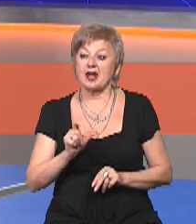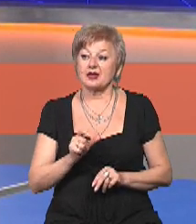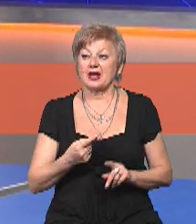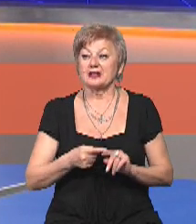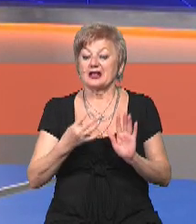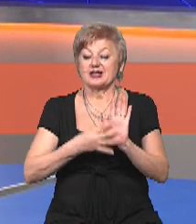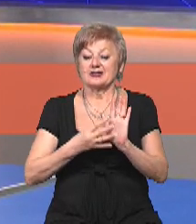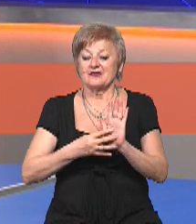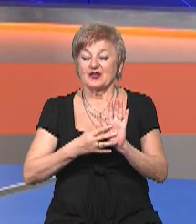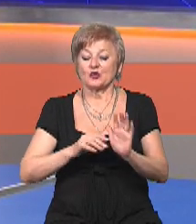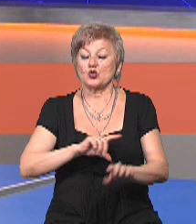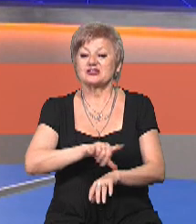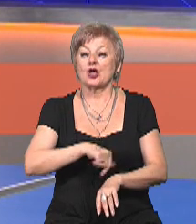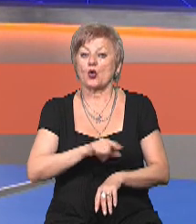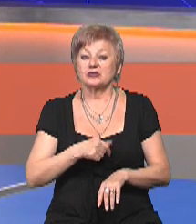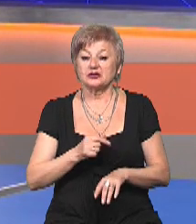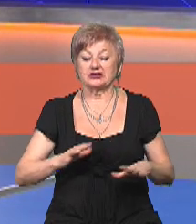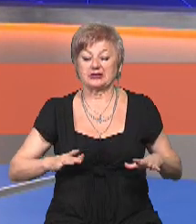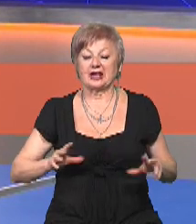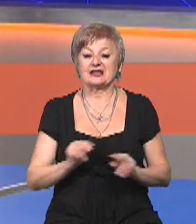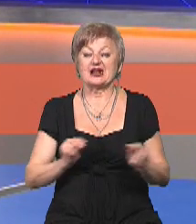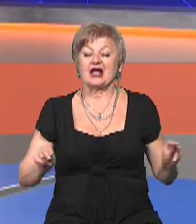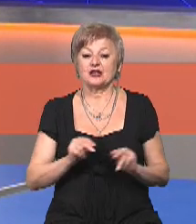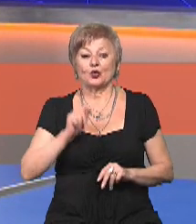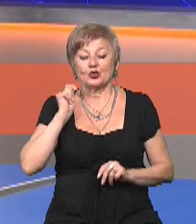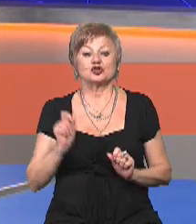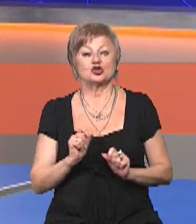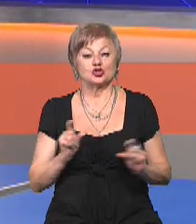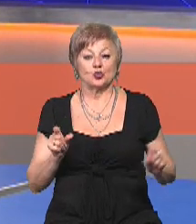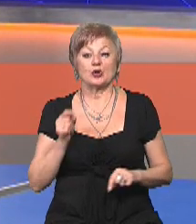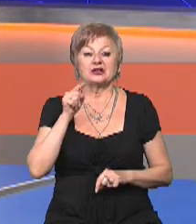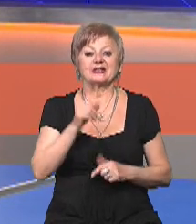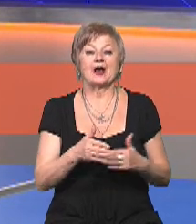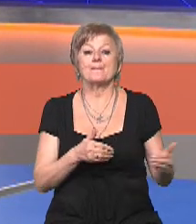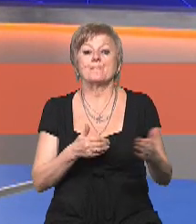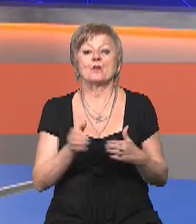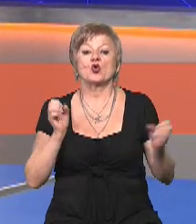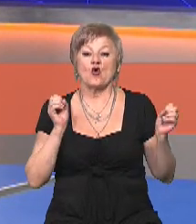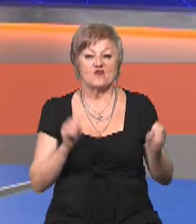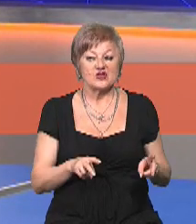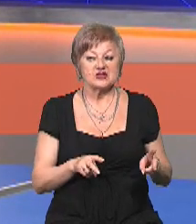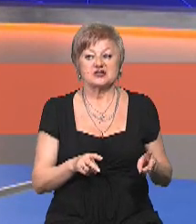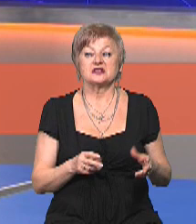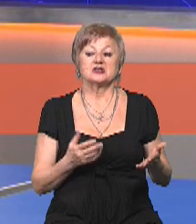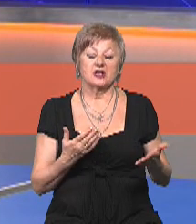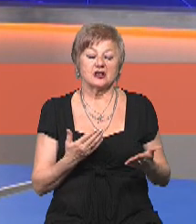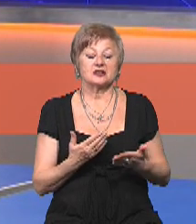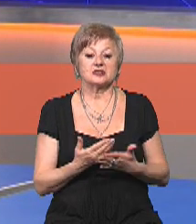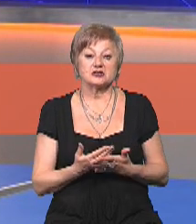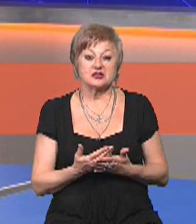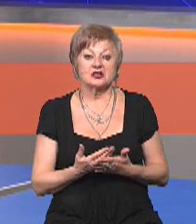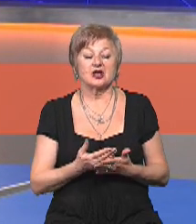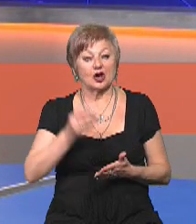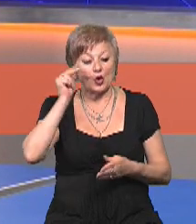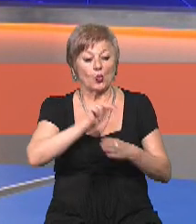був 90-годинний курс тренінгів з нової української школи, саме професійний модуль, де цих технік, технологій, стратегій